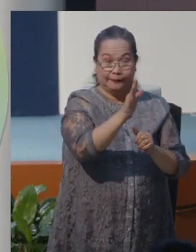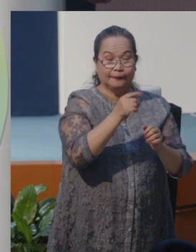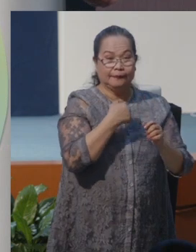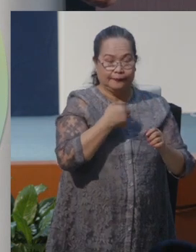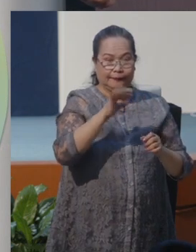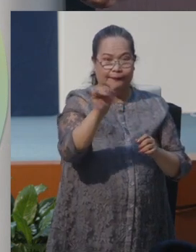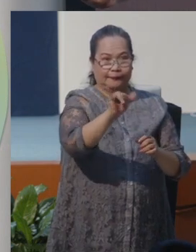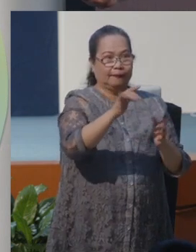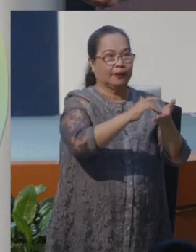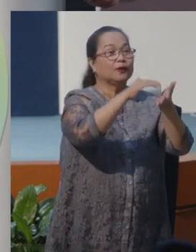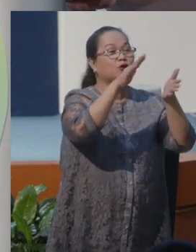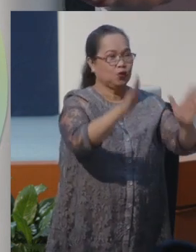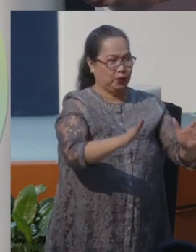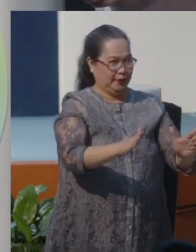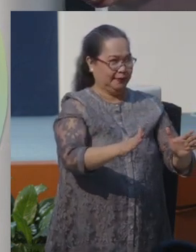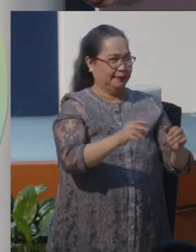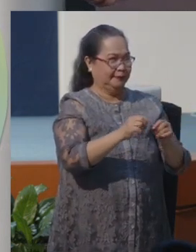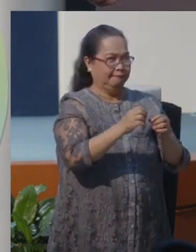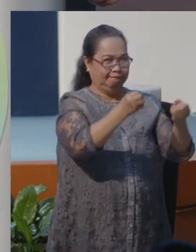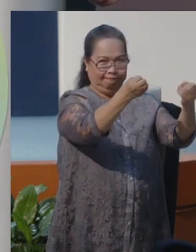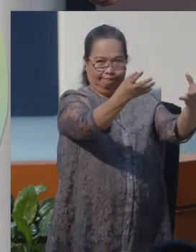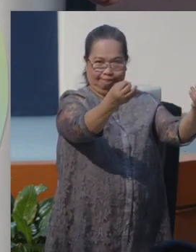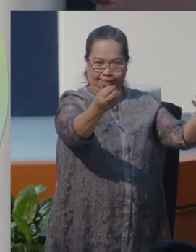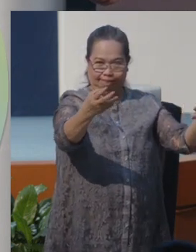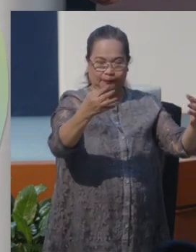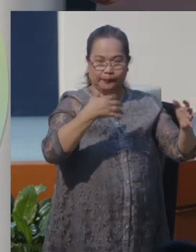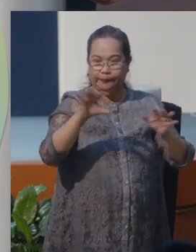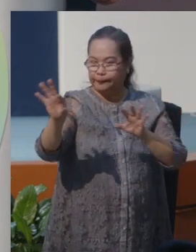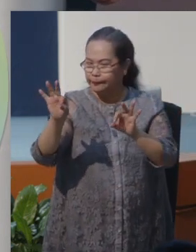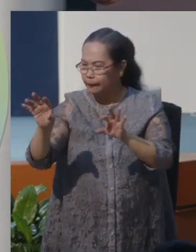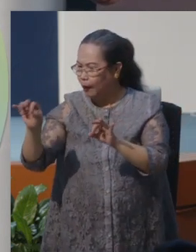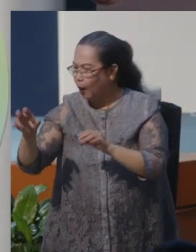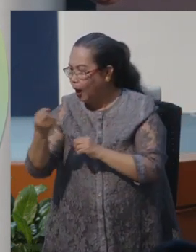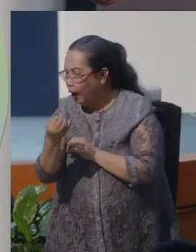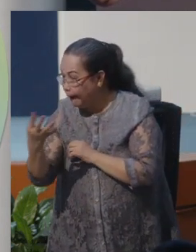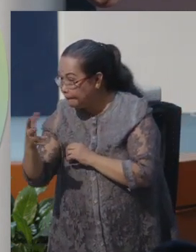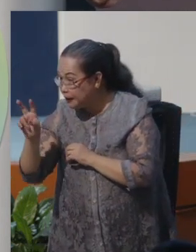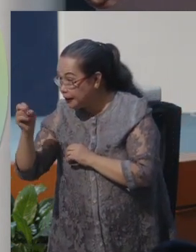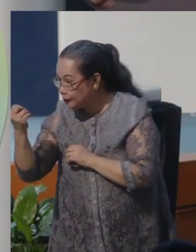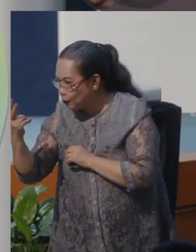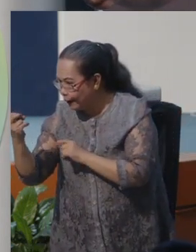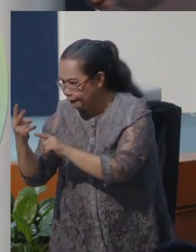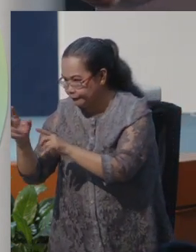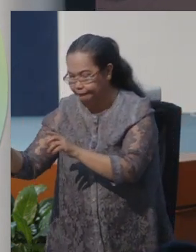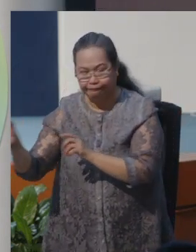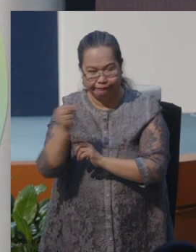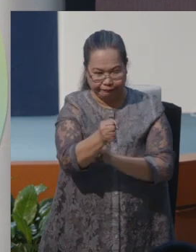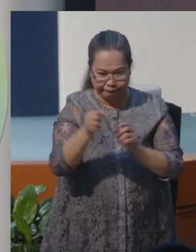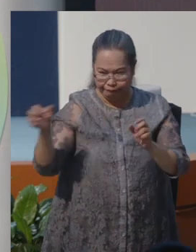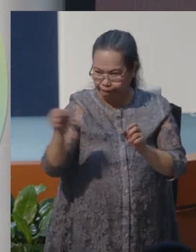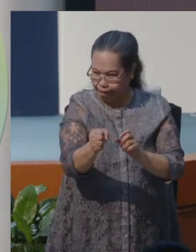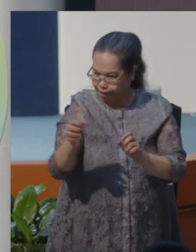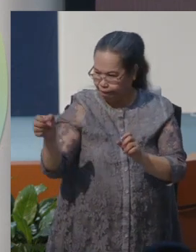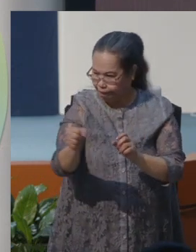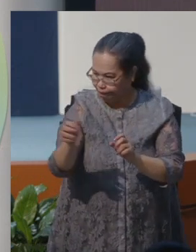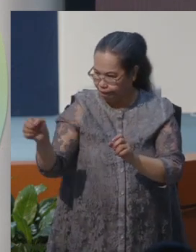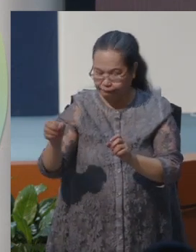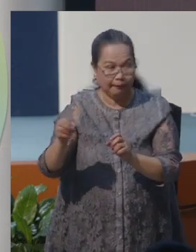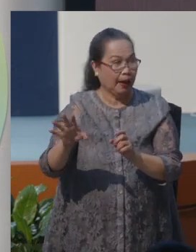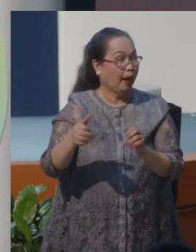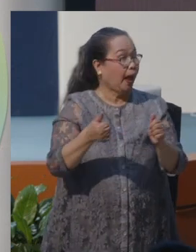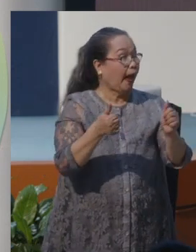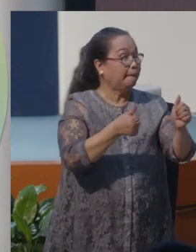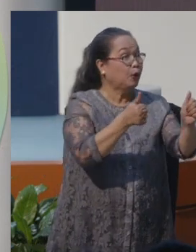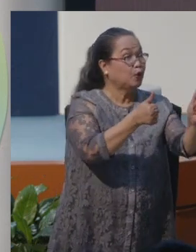mga estudyante niya. Marami po yon, pumili po siya ng 12. Ngayon, ano ibig sabihin ng apostle?